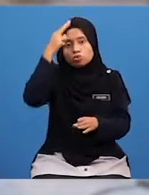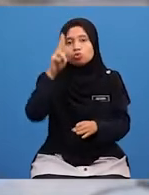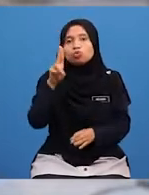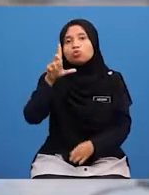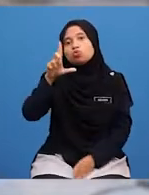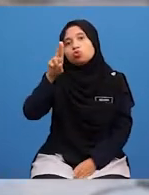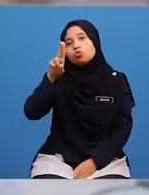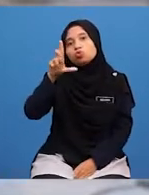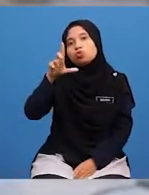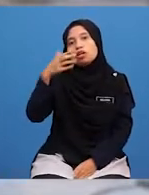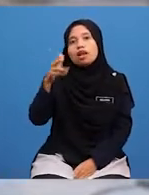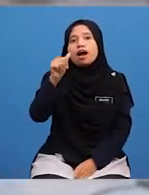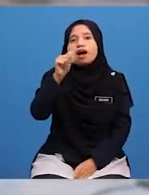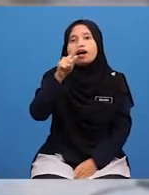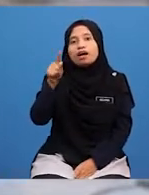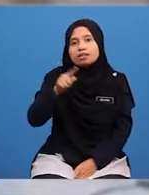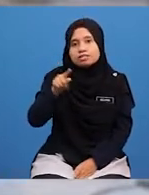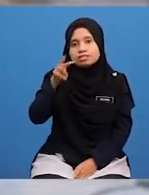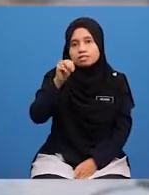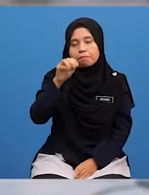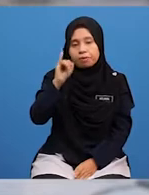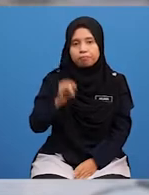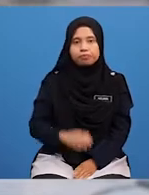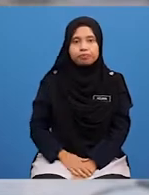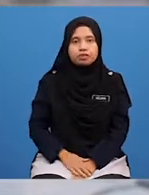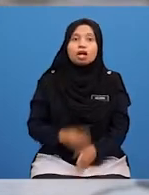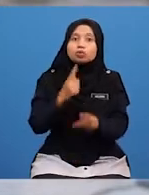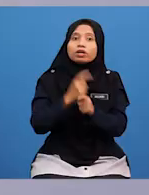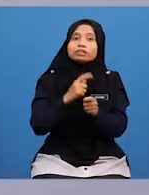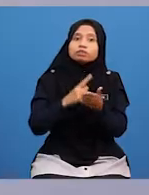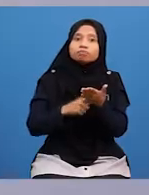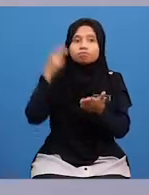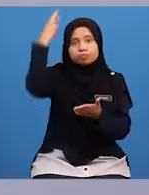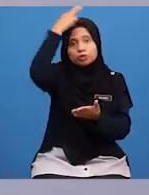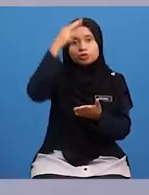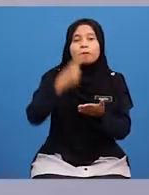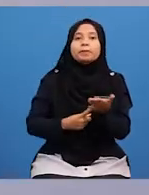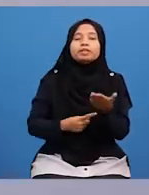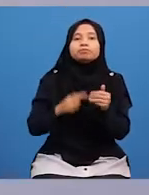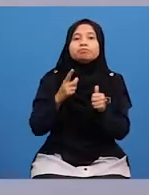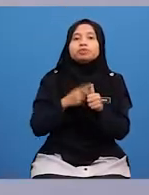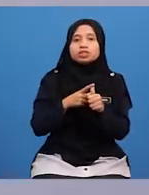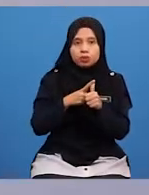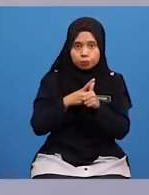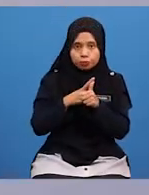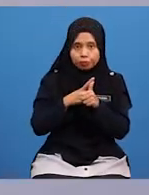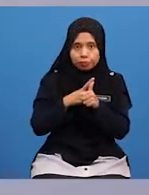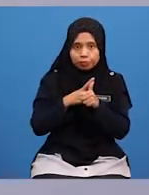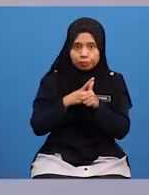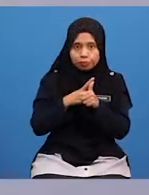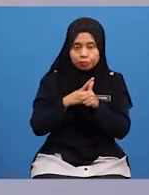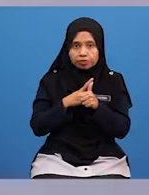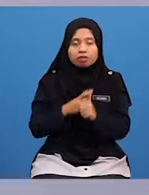Azmi. Sekarang, mari kita lihat apakah tugas Rasul. Antara tugas Rasul